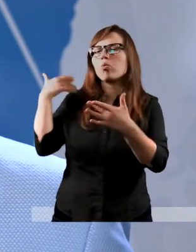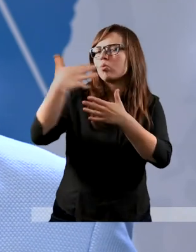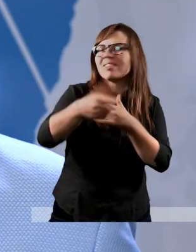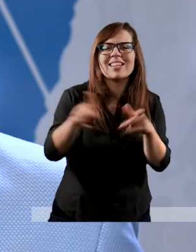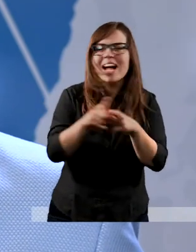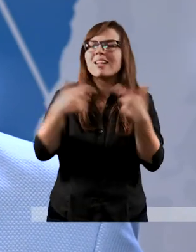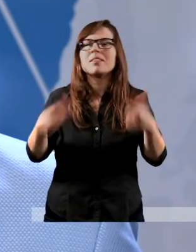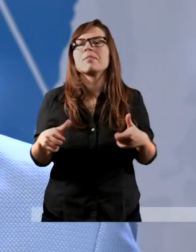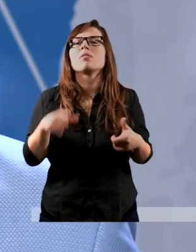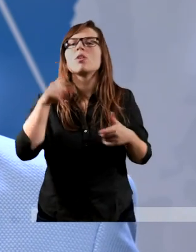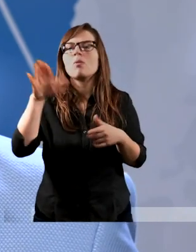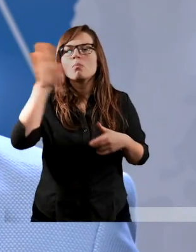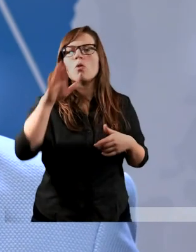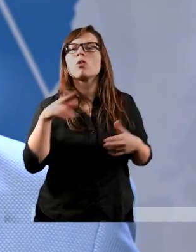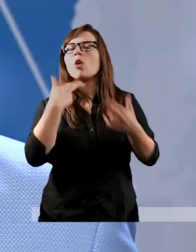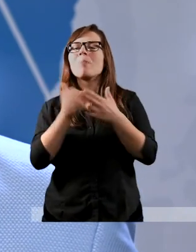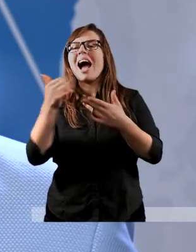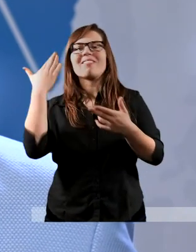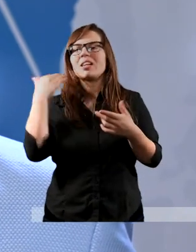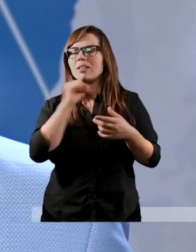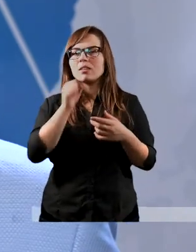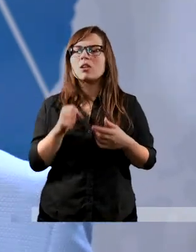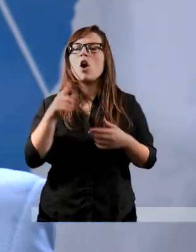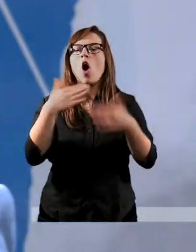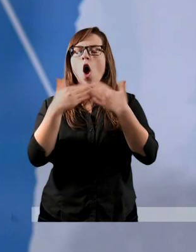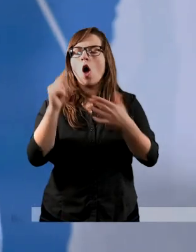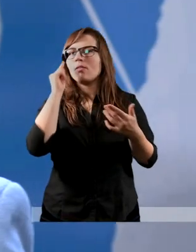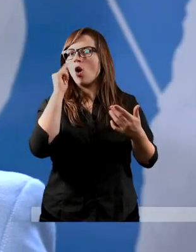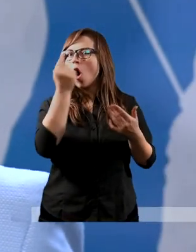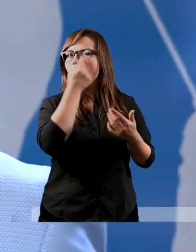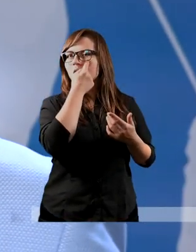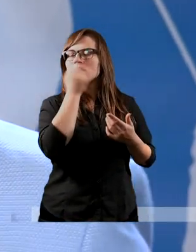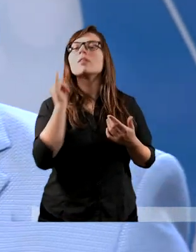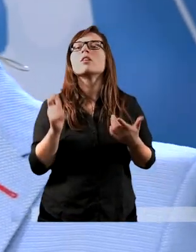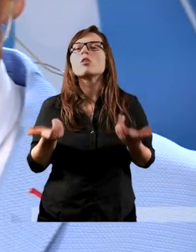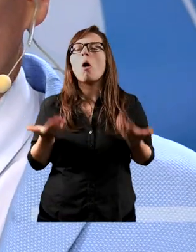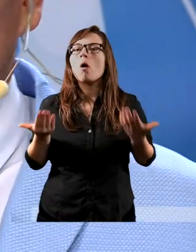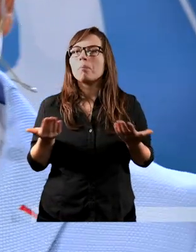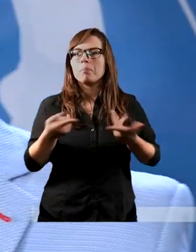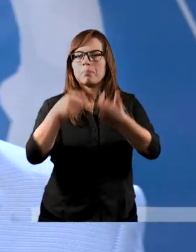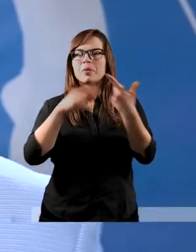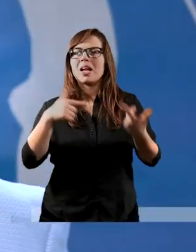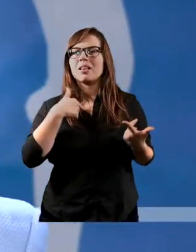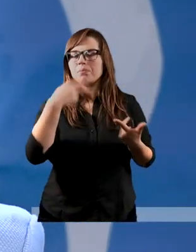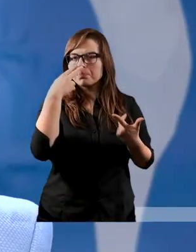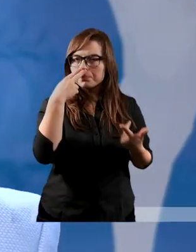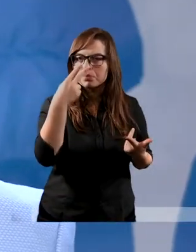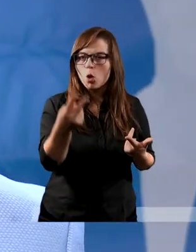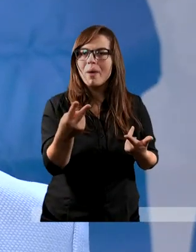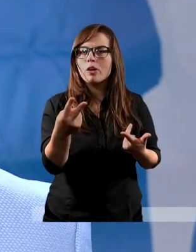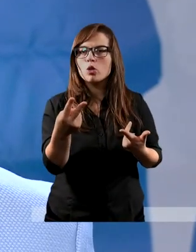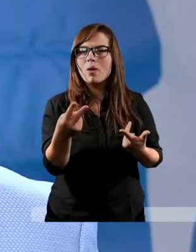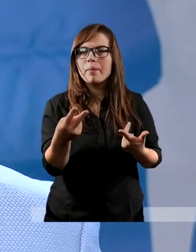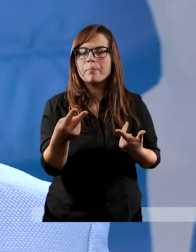później Bóg w ten sposób nie odpowiedział jak wtedy. Otworzyłem oczy i przede mną